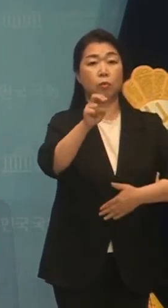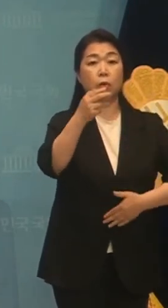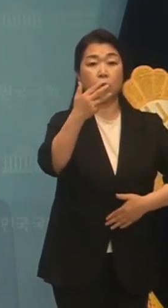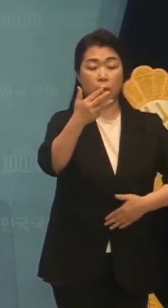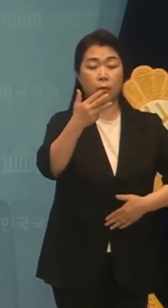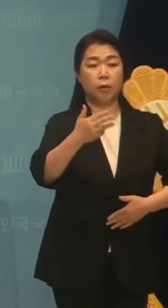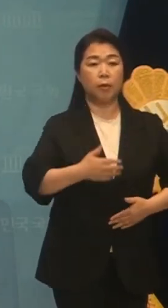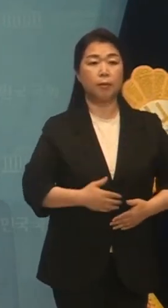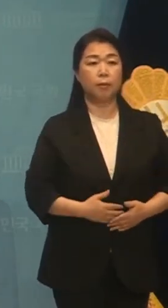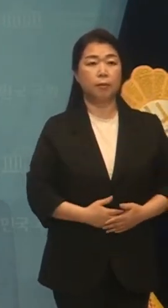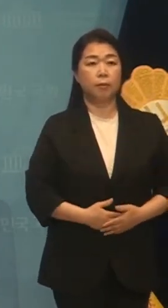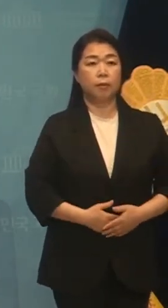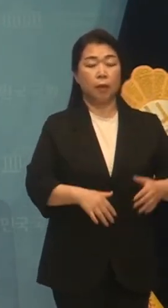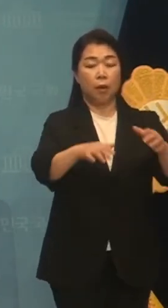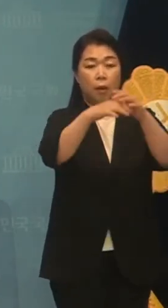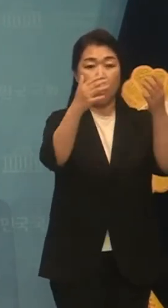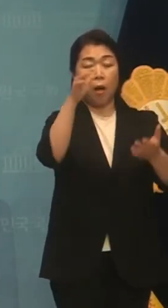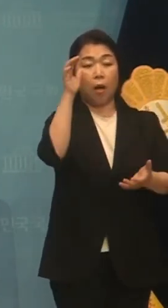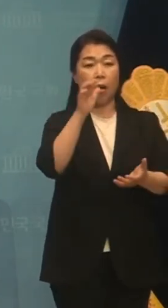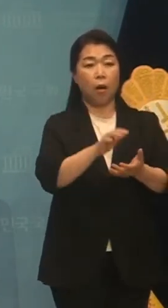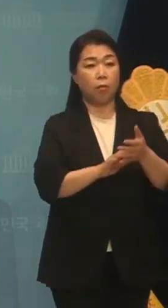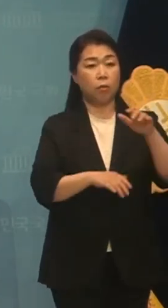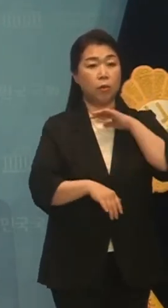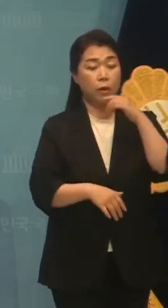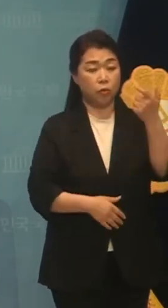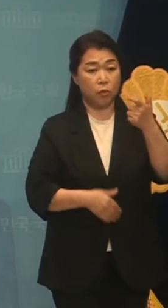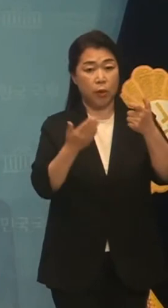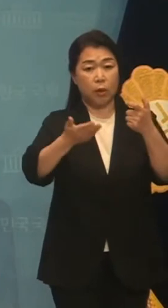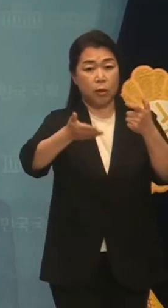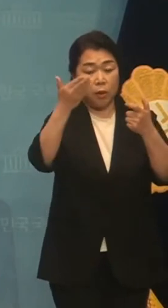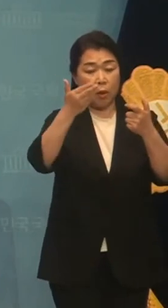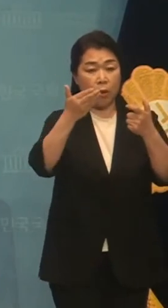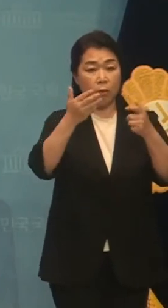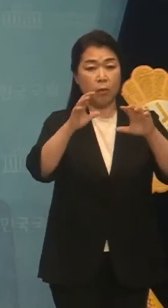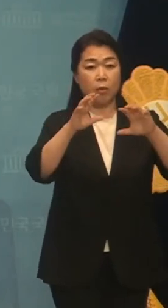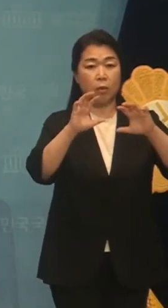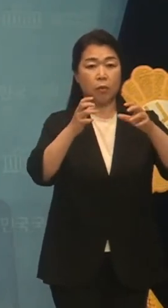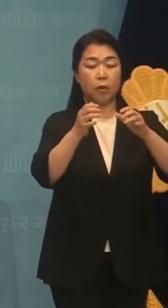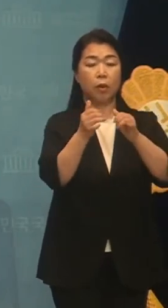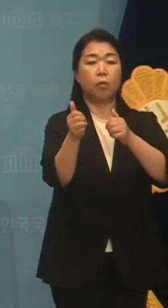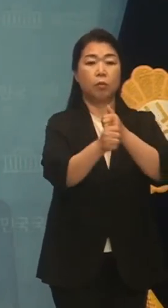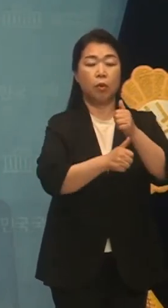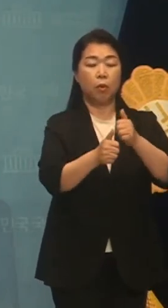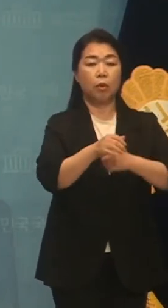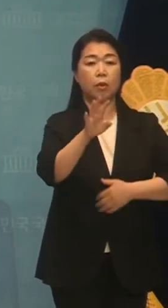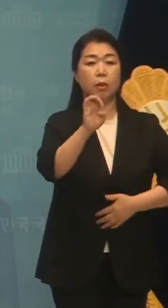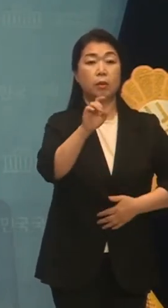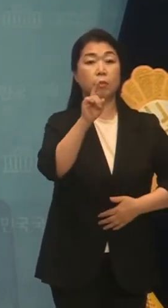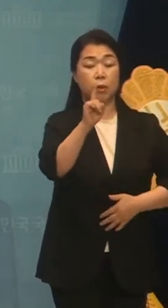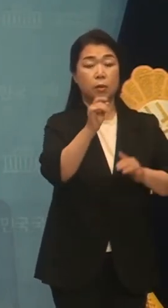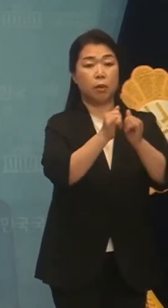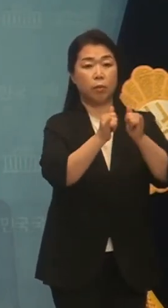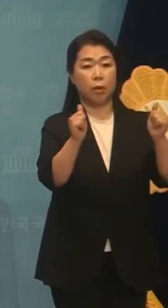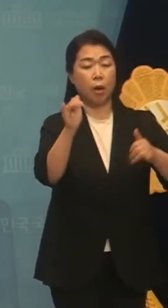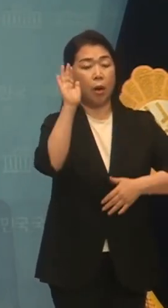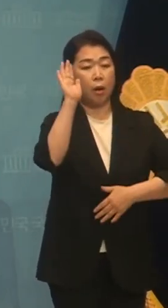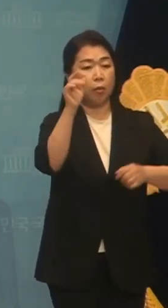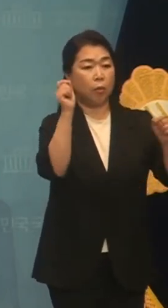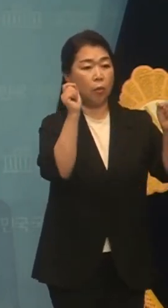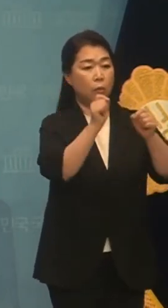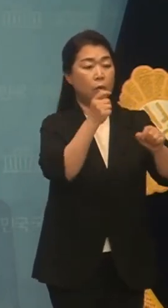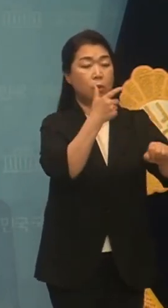28명이 됩니다. 총 60세 이상인 41명의 국회의원들이 있는데요. 앞으로 접종을 앞두고